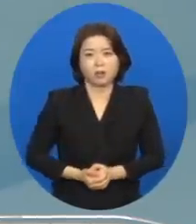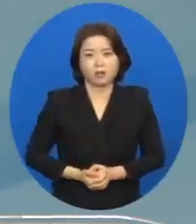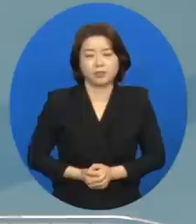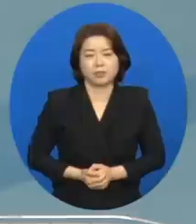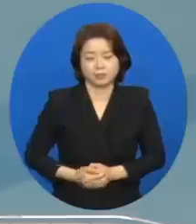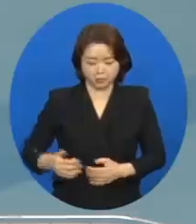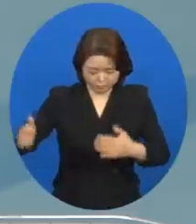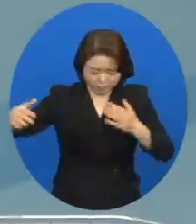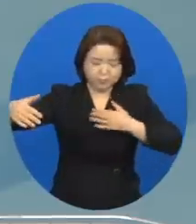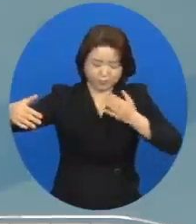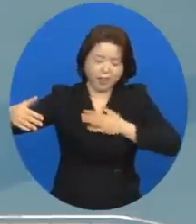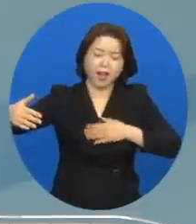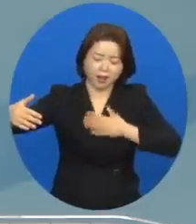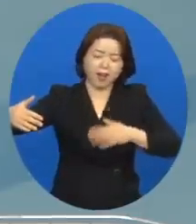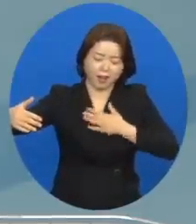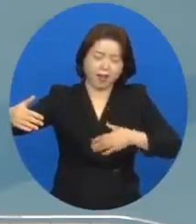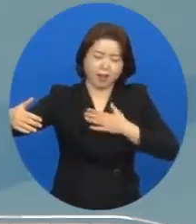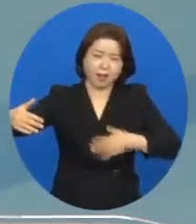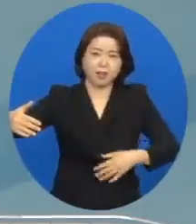알지요.